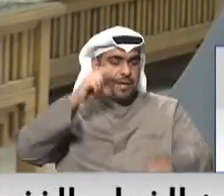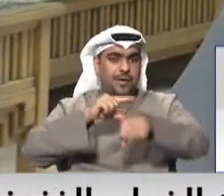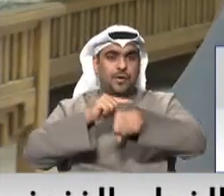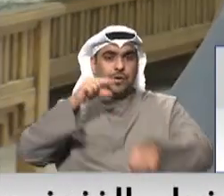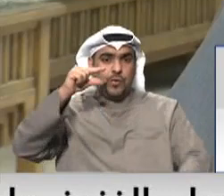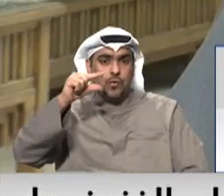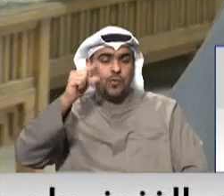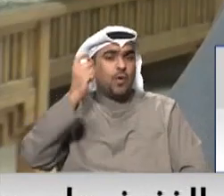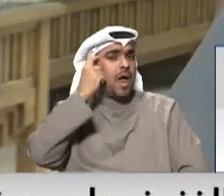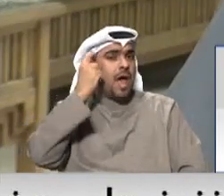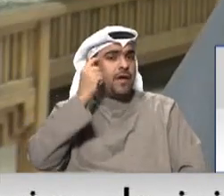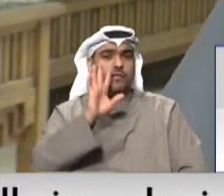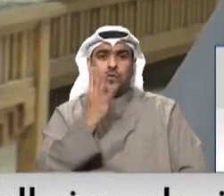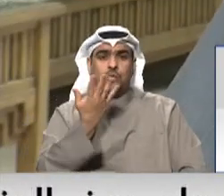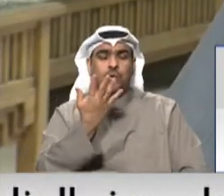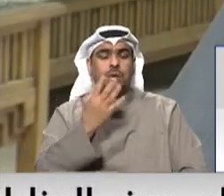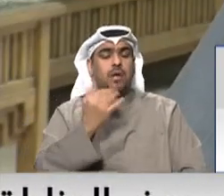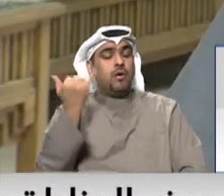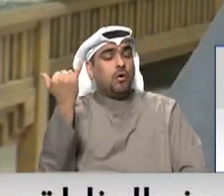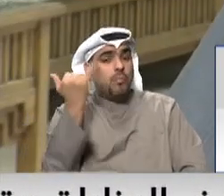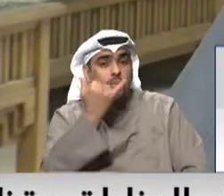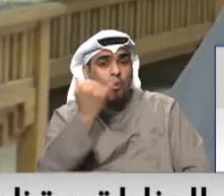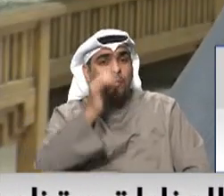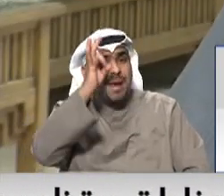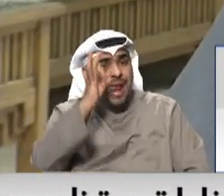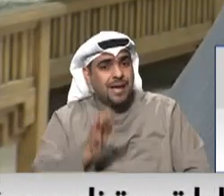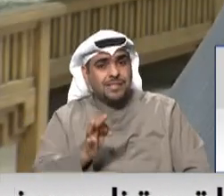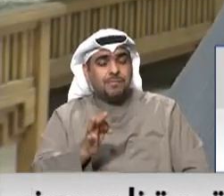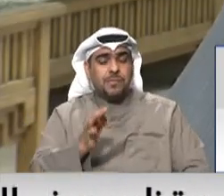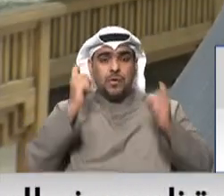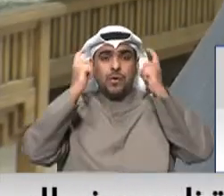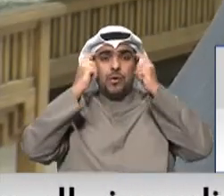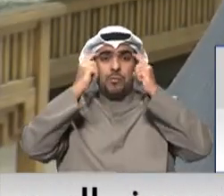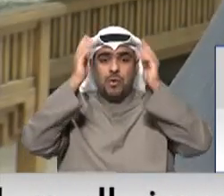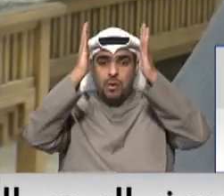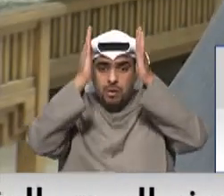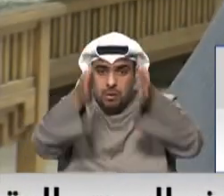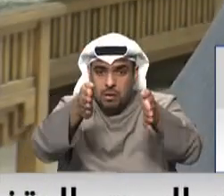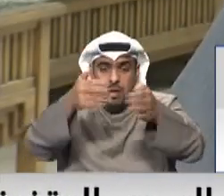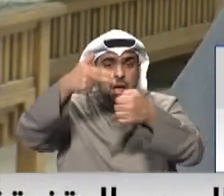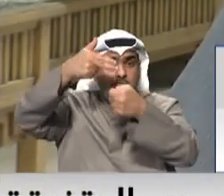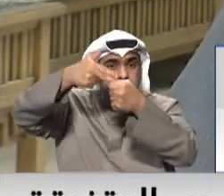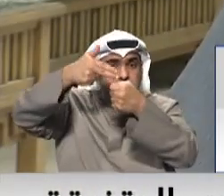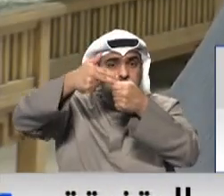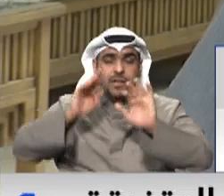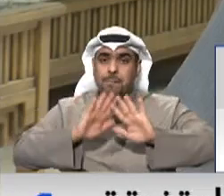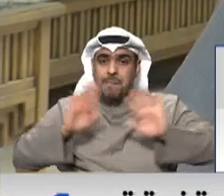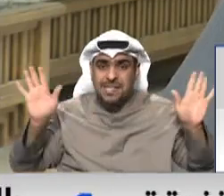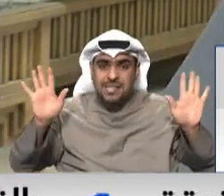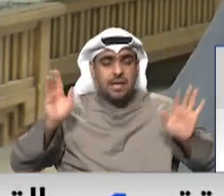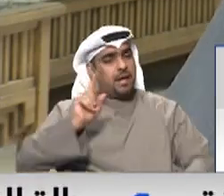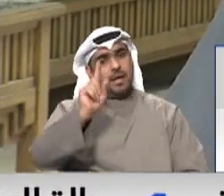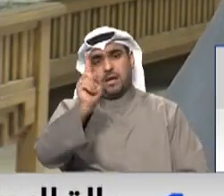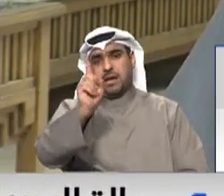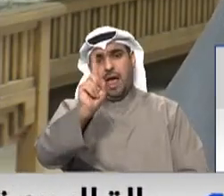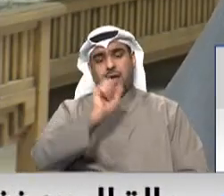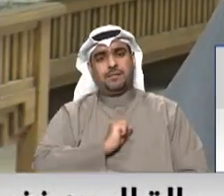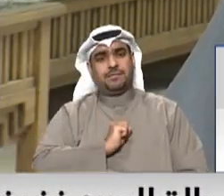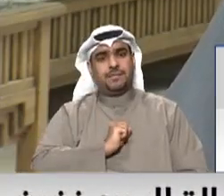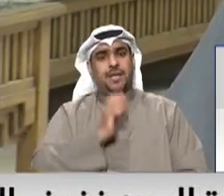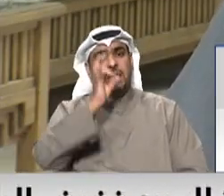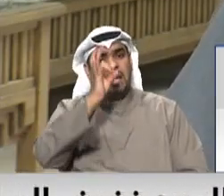الابتعاد عن النفط ويكون هناك موارد همم بديله للدوله وقد